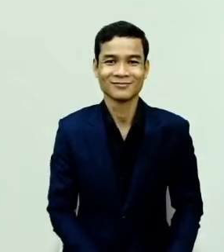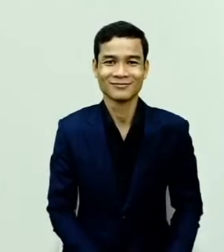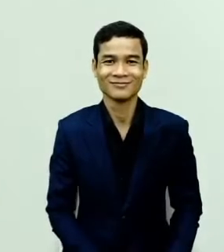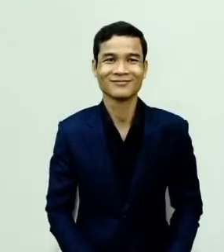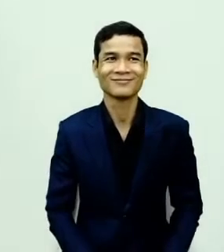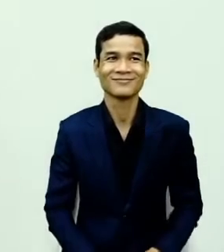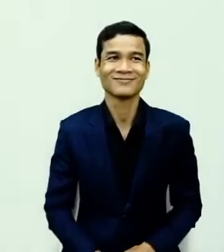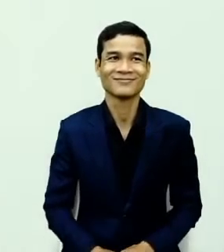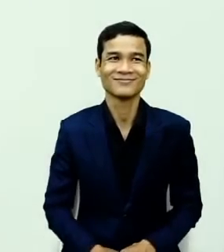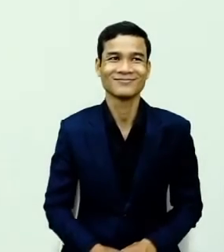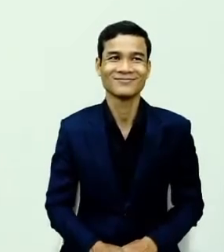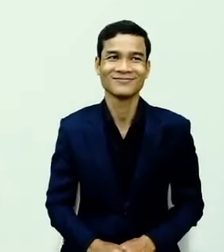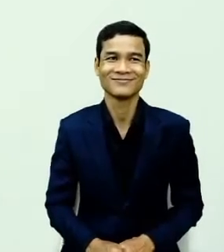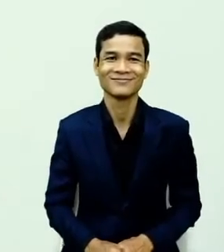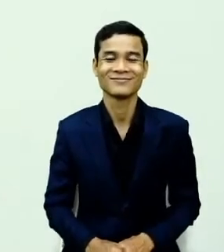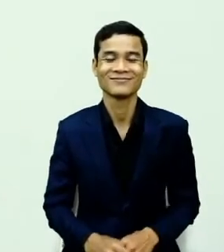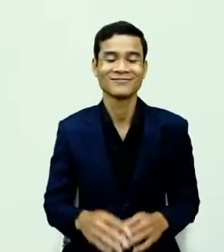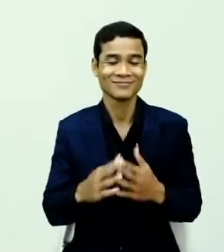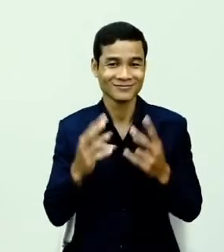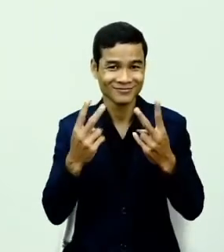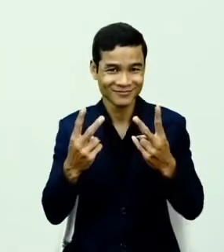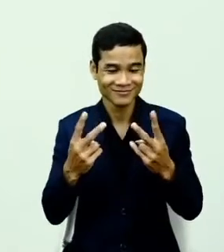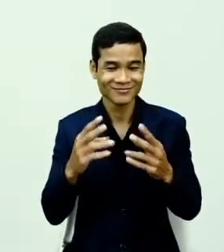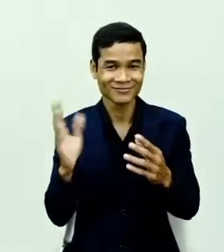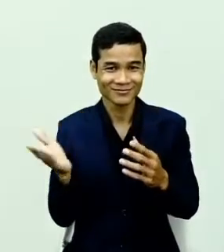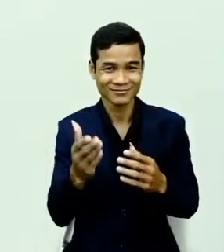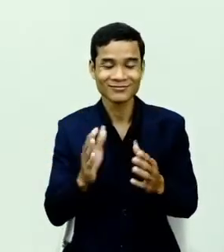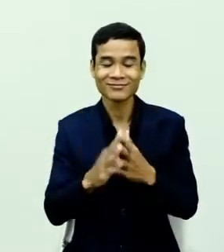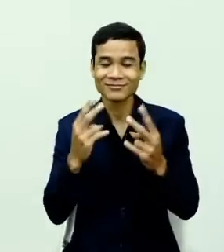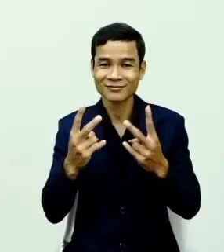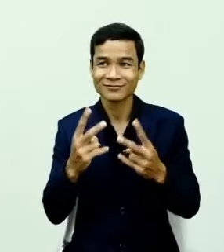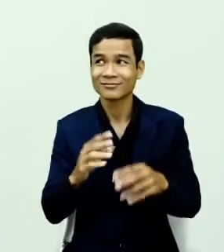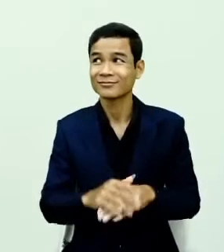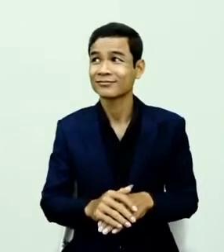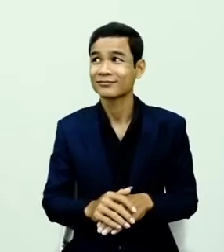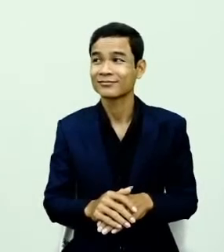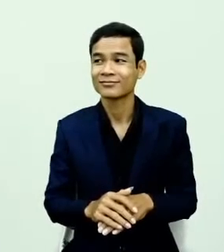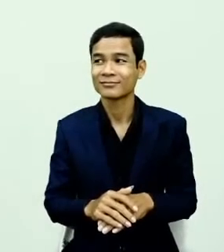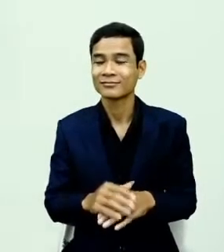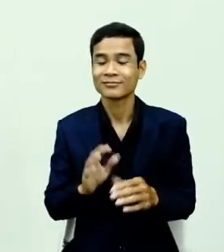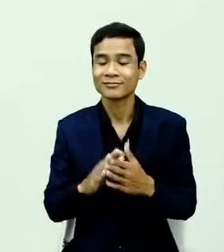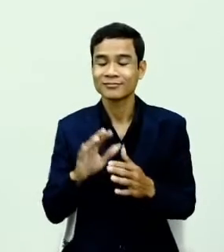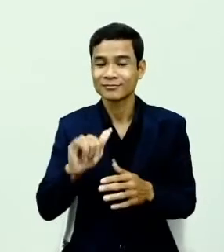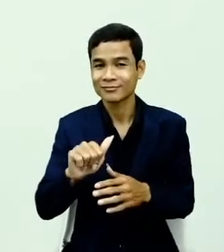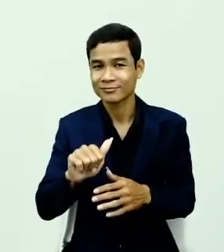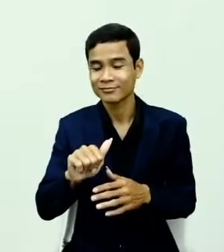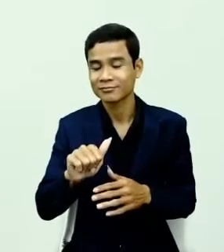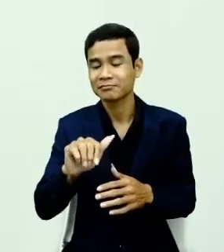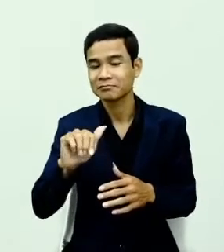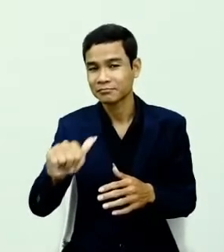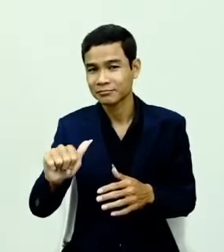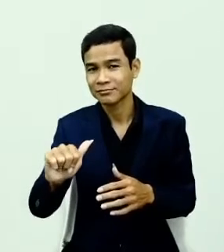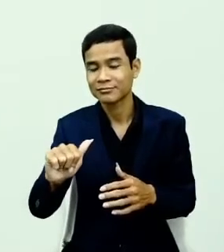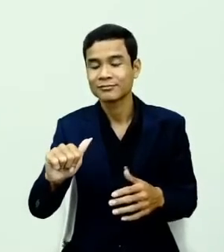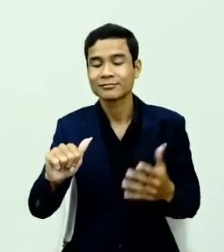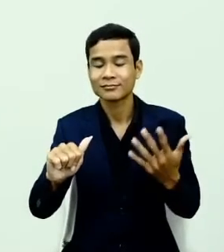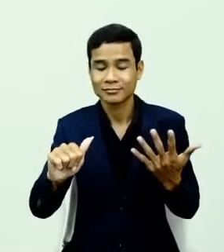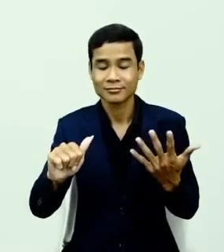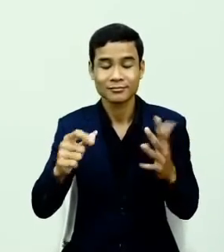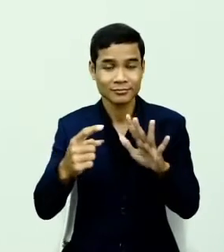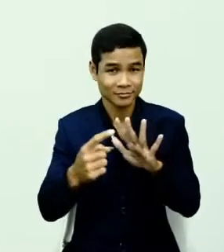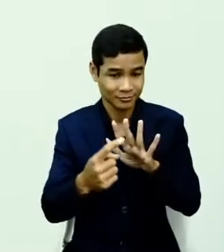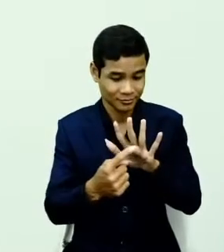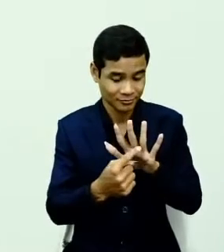ចាតោះឥឡូវនេះទៀងផ្ទាត់ទាំងអស់គ្នាញញួរគឺមានផ្ចាញ់ជាអ្នកញចានឹងញចា